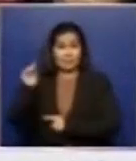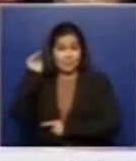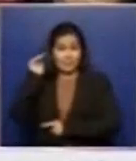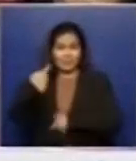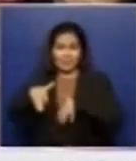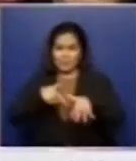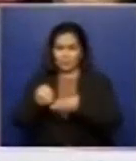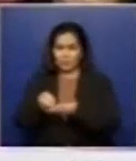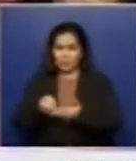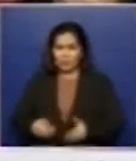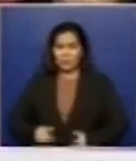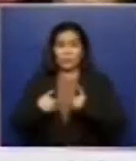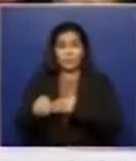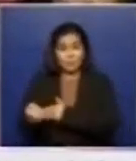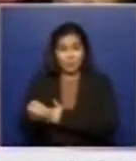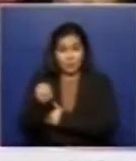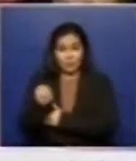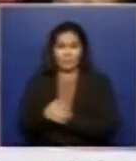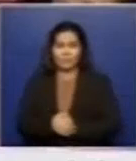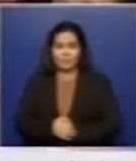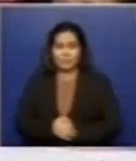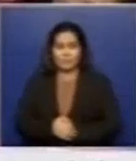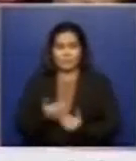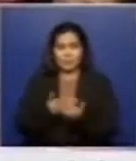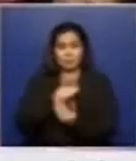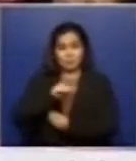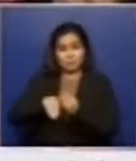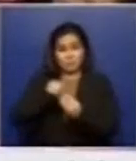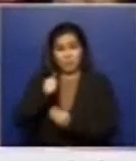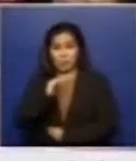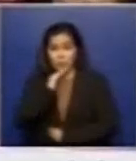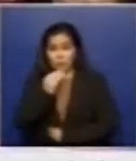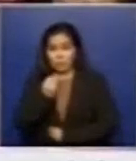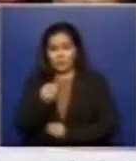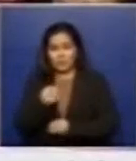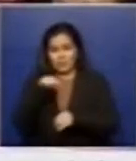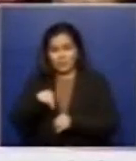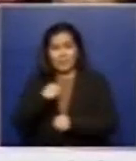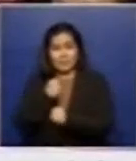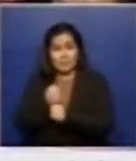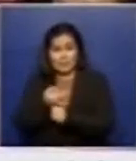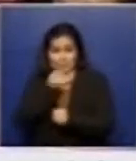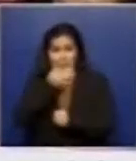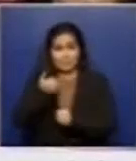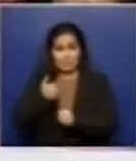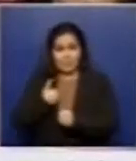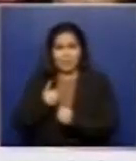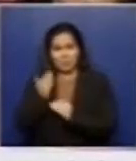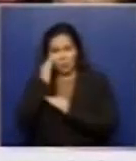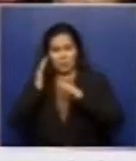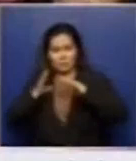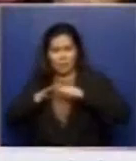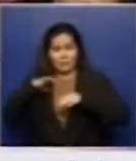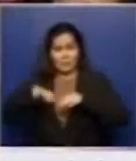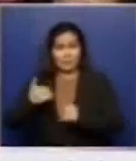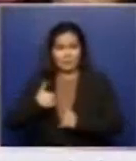ความมั่นคงมีความมั่นคงในชีวิตถ้ามีที่ทำกินมีที่หลับที่นอนประชาชนจะ